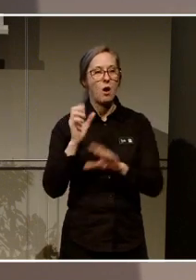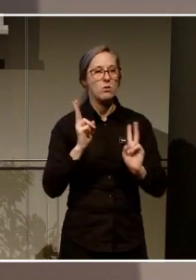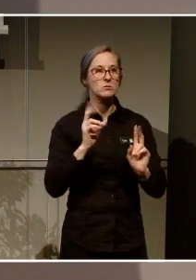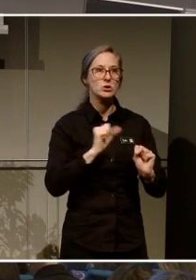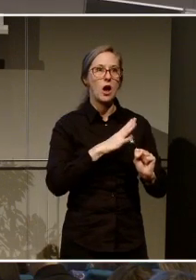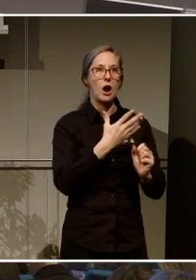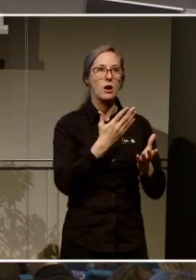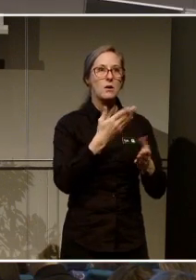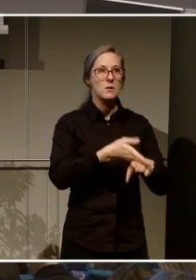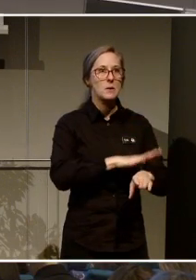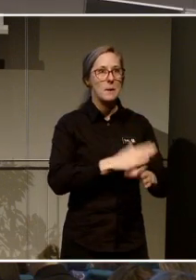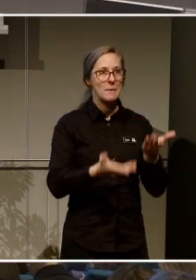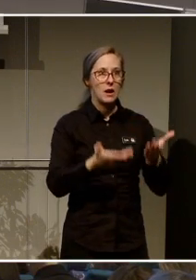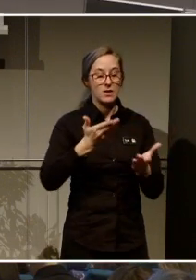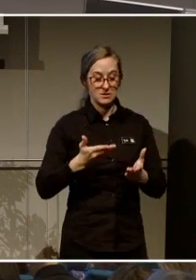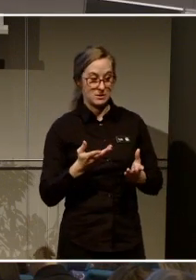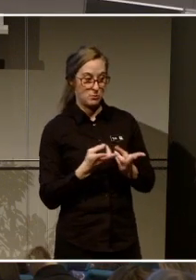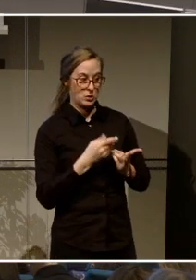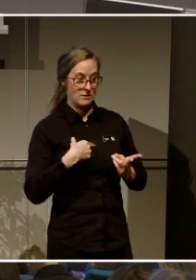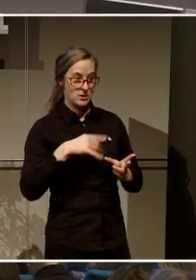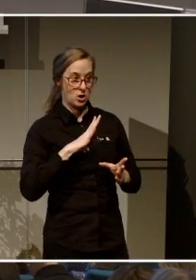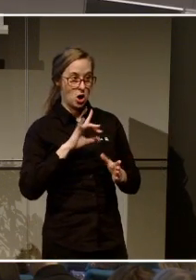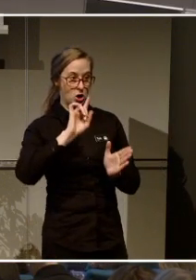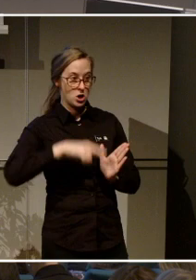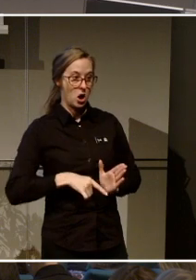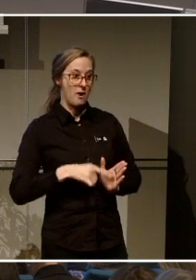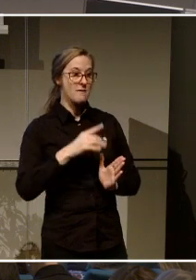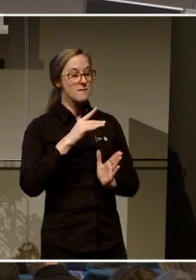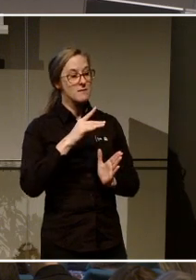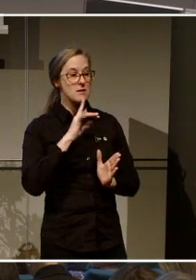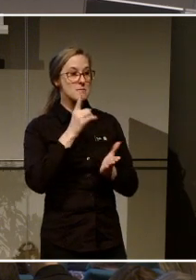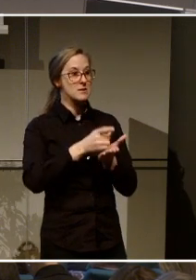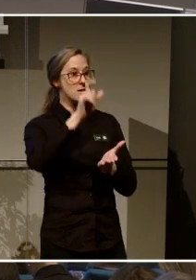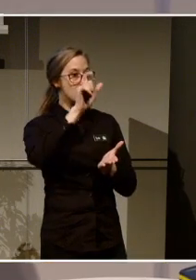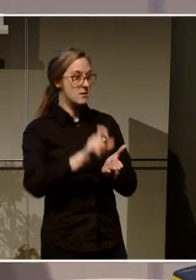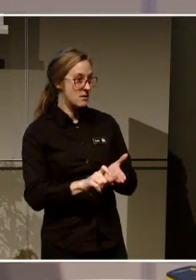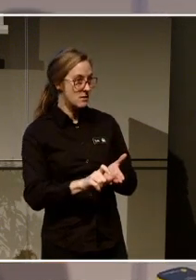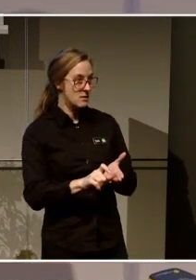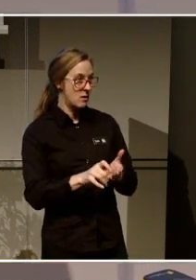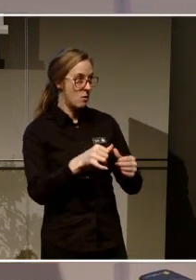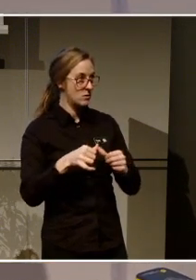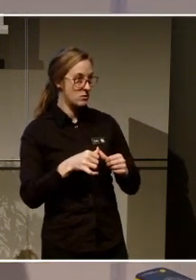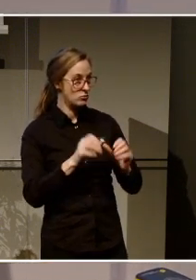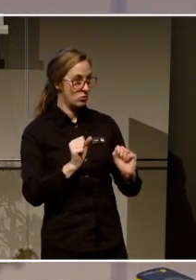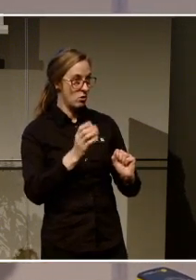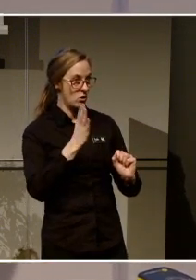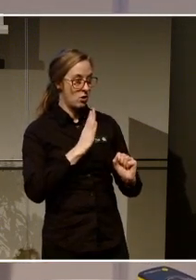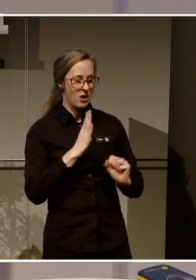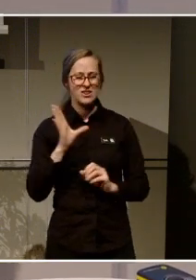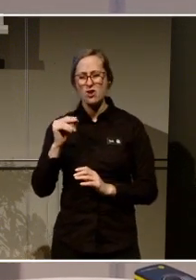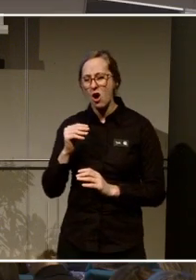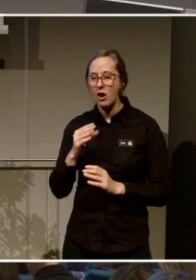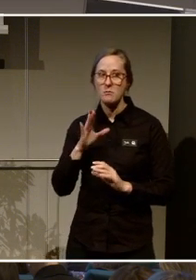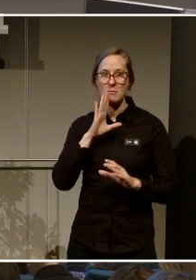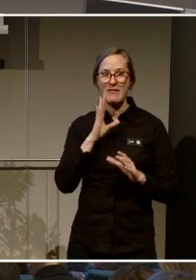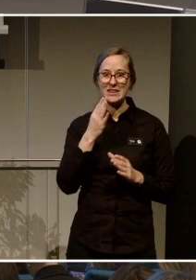också kunna ställa krav på leverantörerna att de ska förstå samhället lite grann. Precis där som vi tänker att kockarna också ska ha något skum om näringslära. Absolut, och de ska inte bara förstå lite